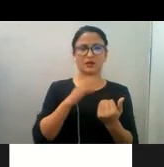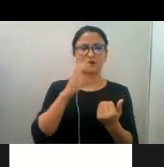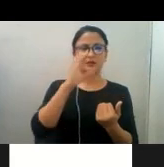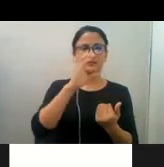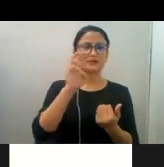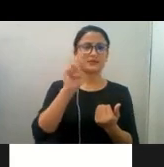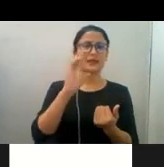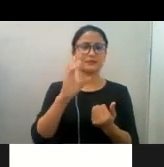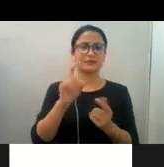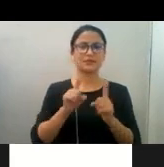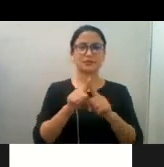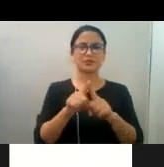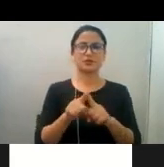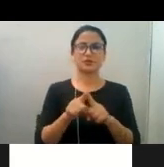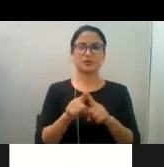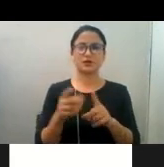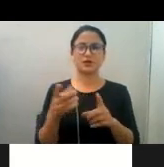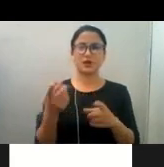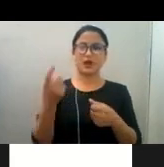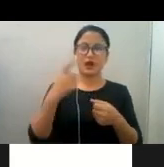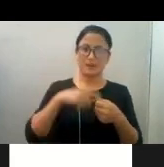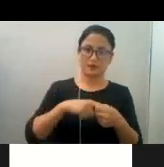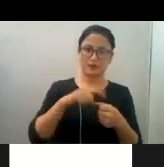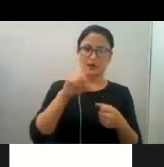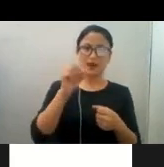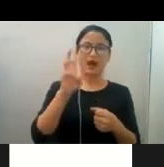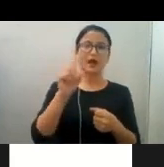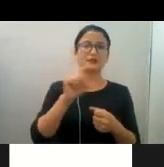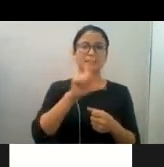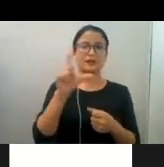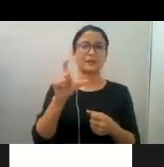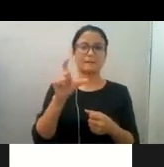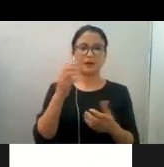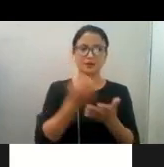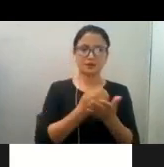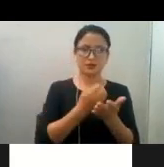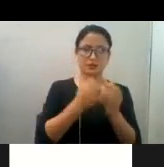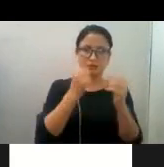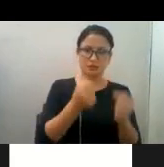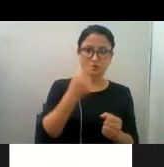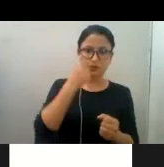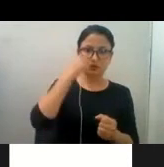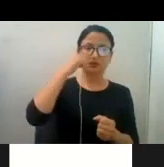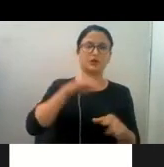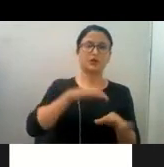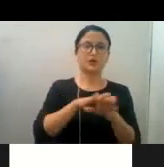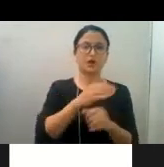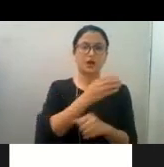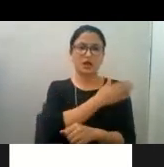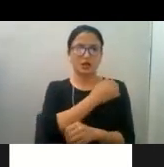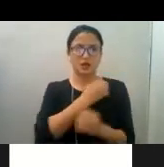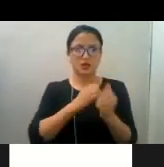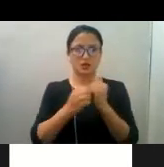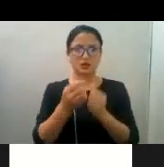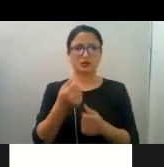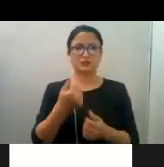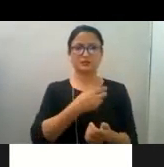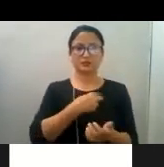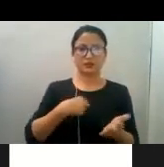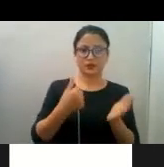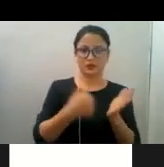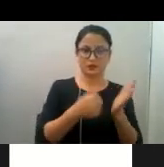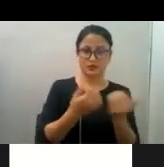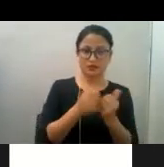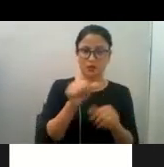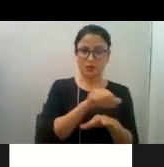सिएमसीसँग यसरी जोडेर अनि हाम्रो यहाँ आशा नेपाल संस्थामा आश्रित हुनुभएको दिदी बहिनीहरूलाई काउन्सिलिङ तथा उपचार प्रदान